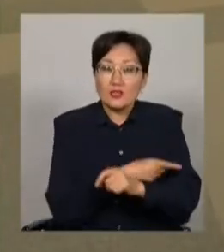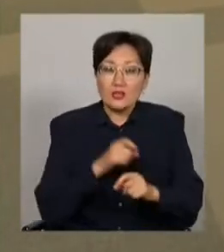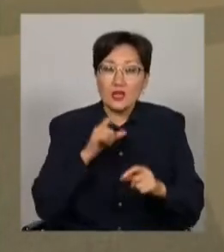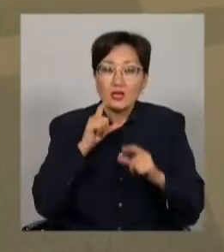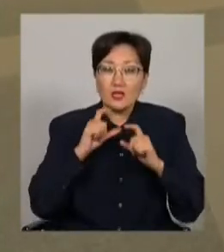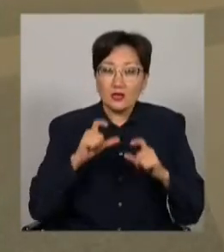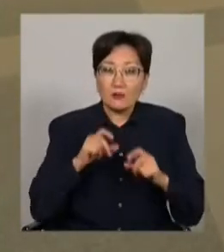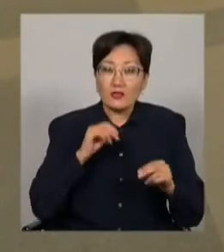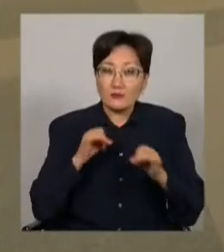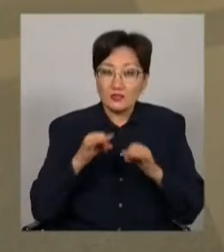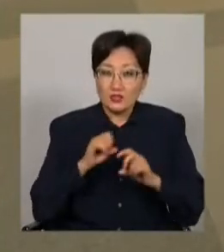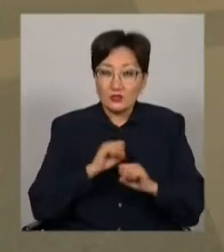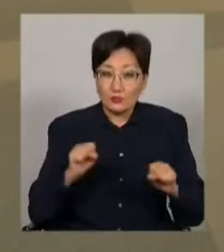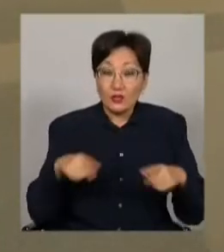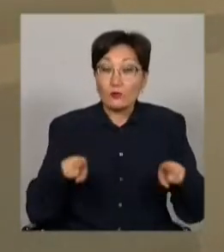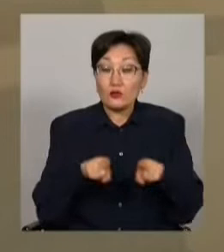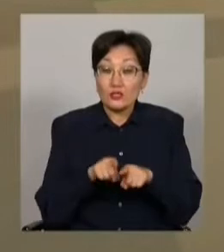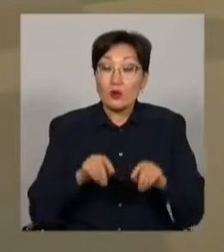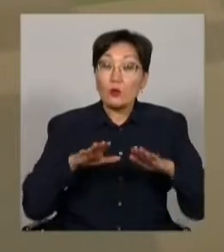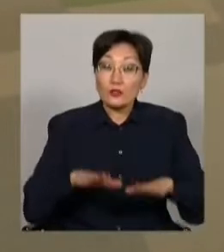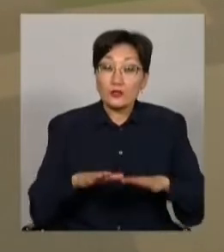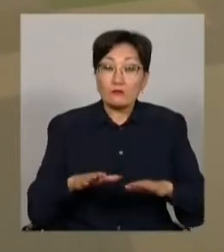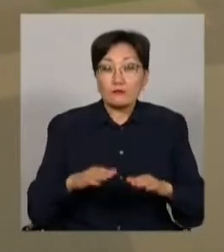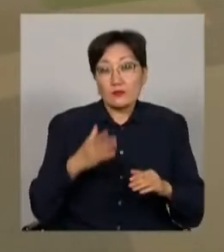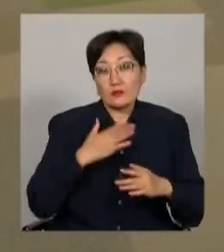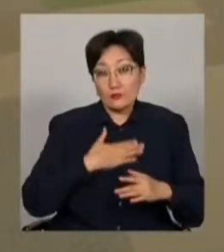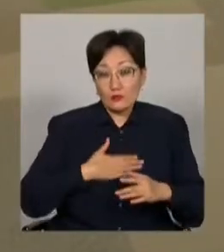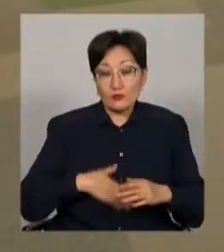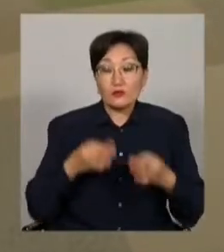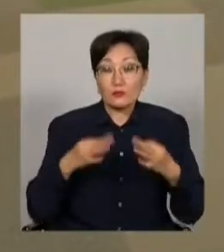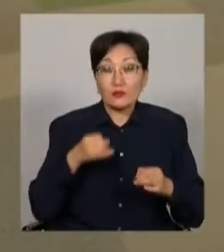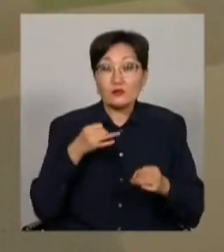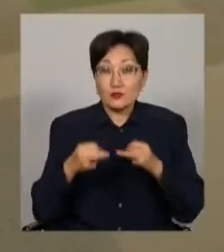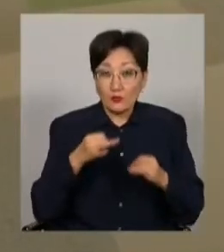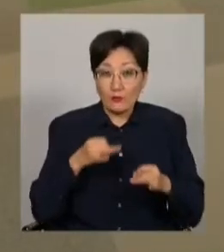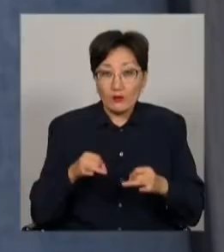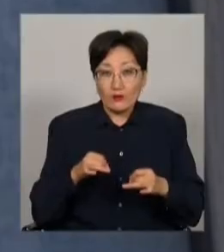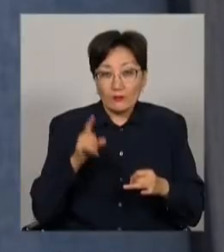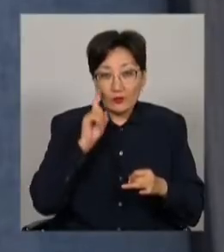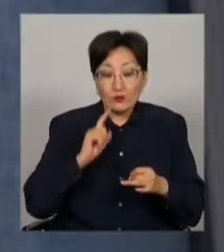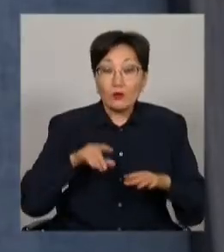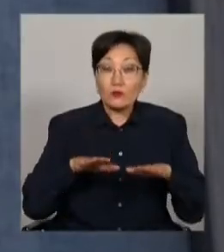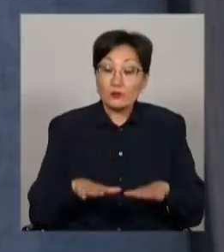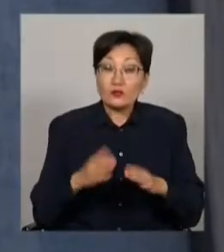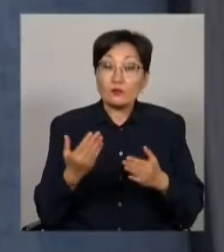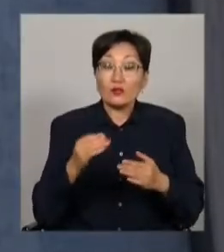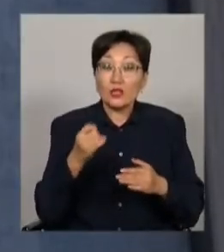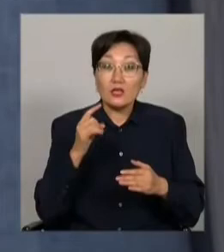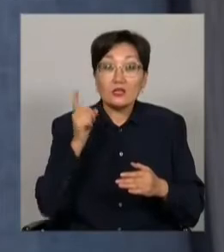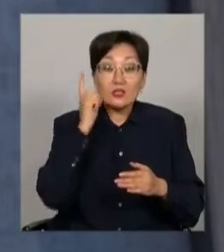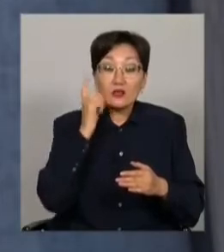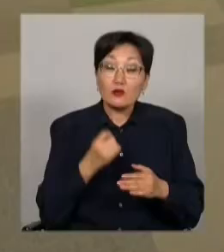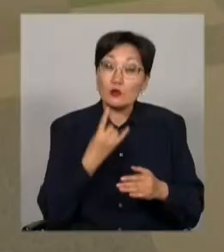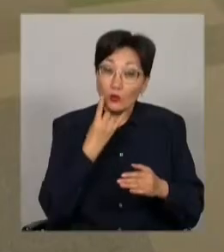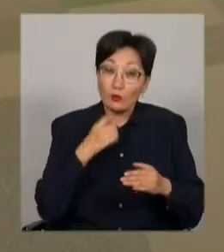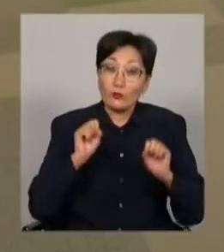сөйлесуге болмайды. Сондықтан дәл осындай орын қысылмай еркін сөйлеуге таптырмайтын жер. Сонымен қатар мұнда телефонды